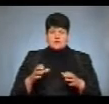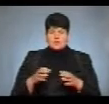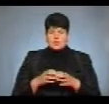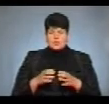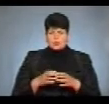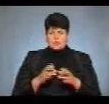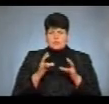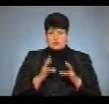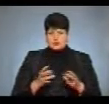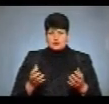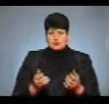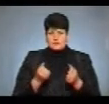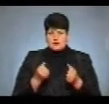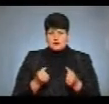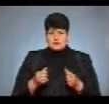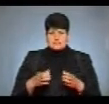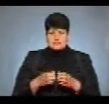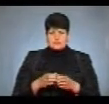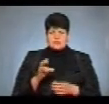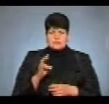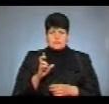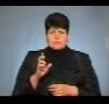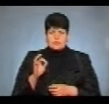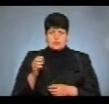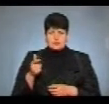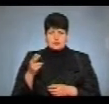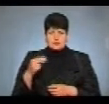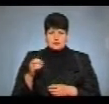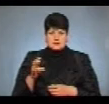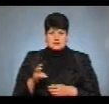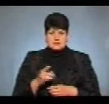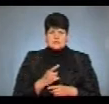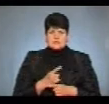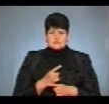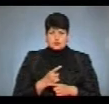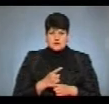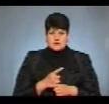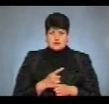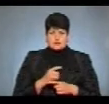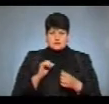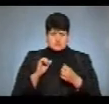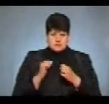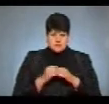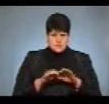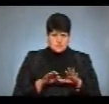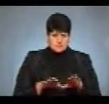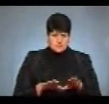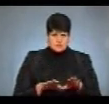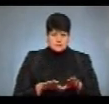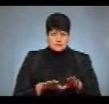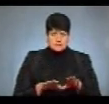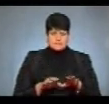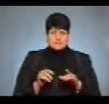робіт аварійно-рятувального загону Назар Богдан. Ви порівняєте з друзями, розказуєте, запам'ятали місце,